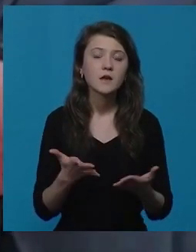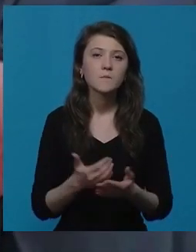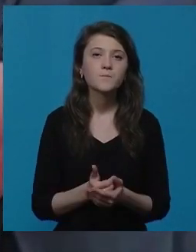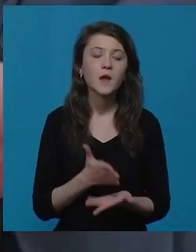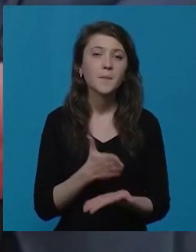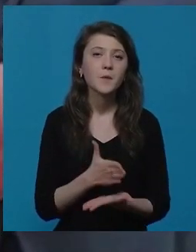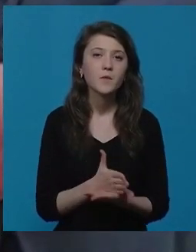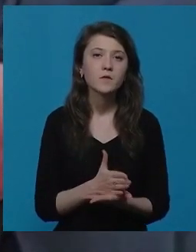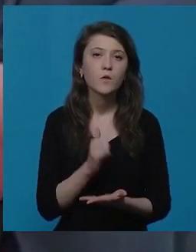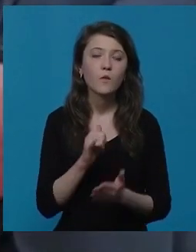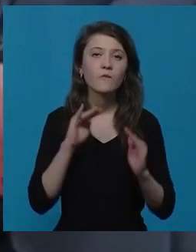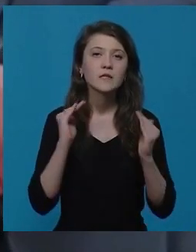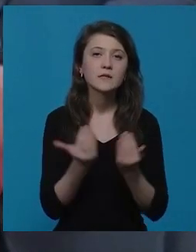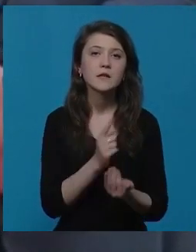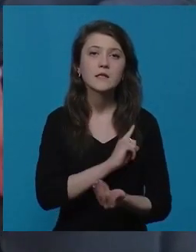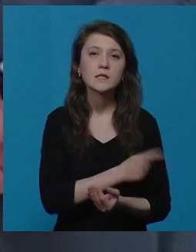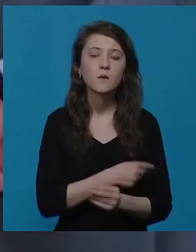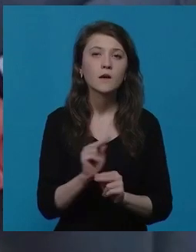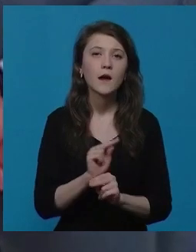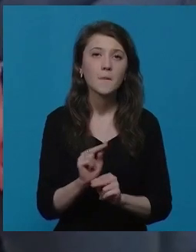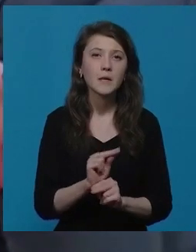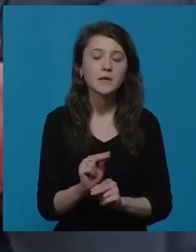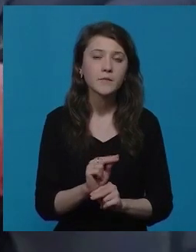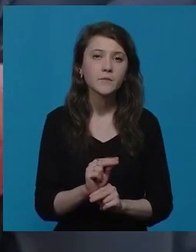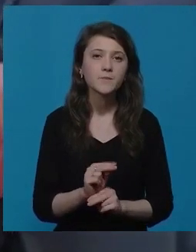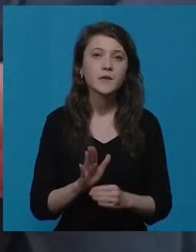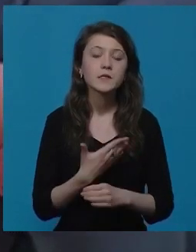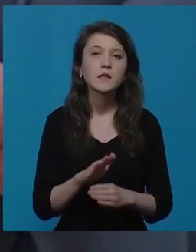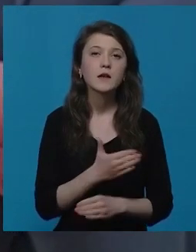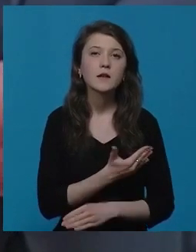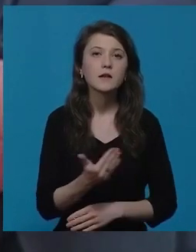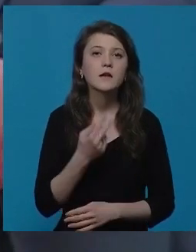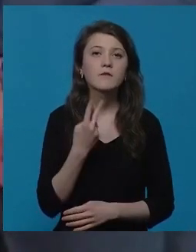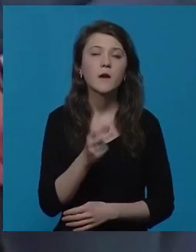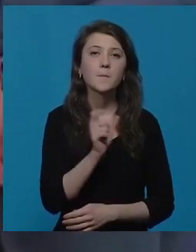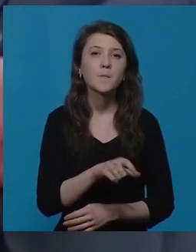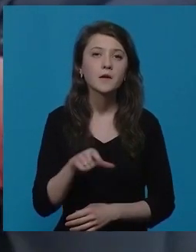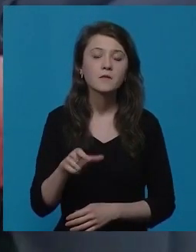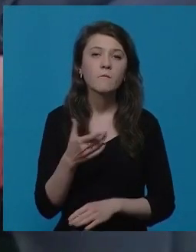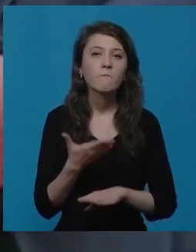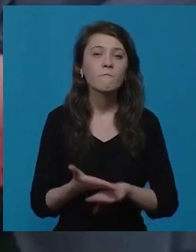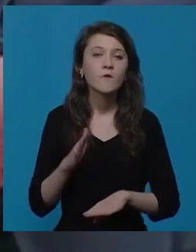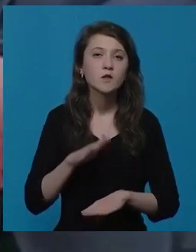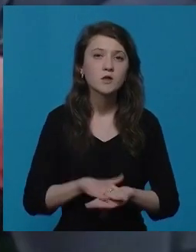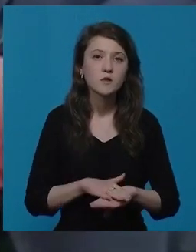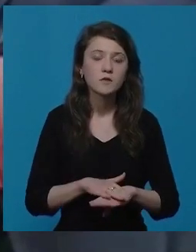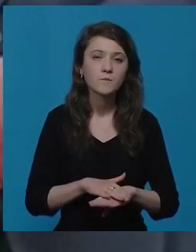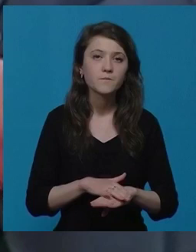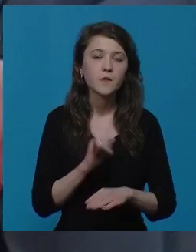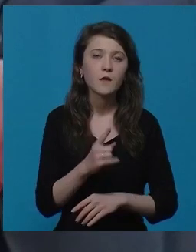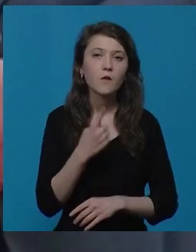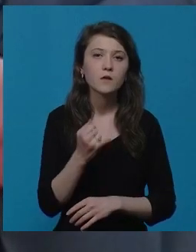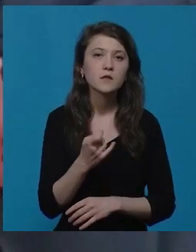перебувають у відділеннях інтенсивної терапії. Серед них 2 пацієнта важких і один із